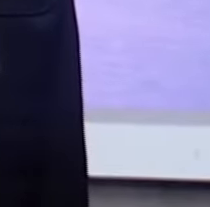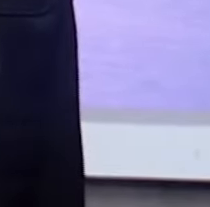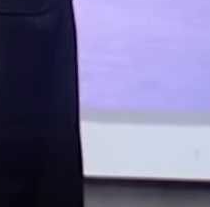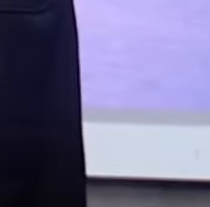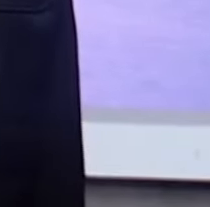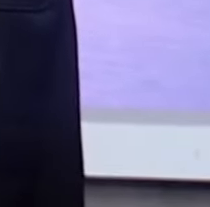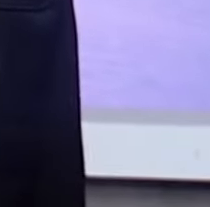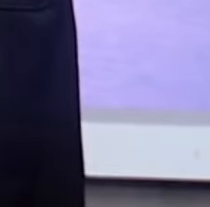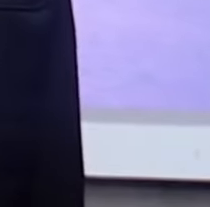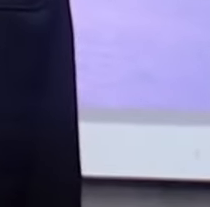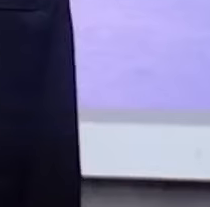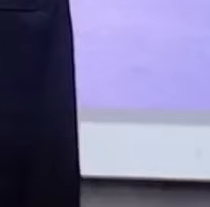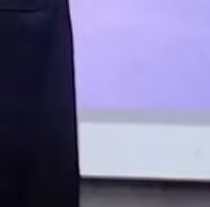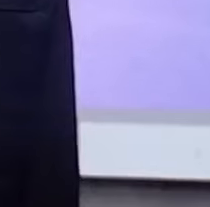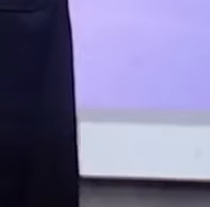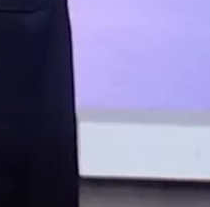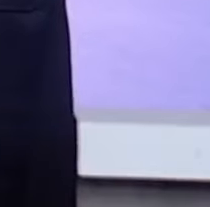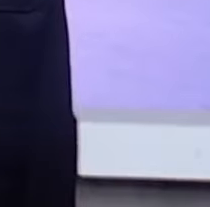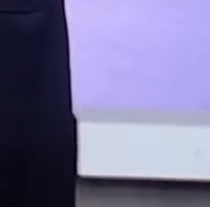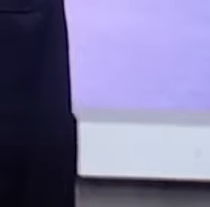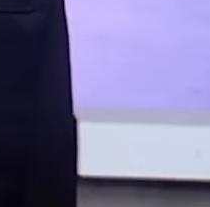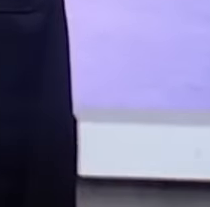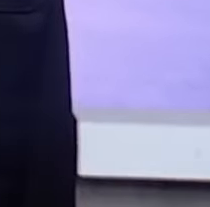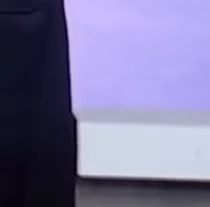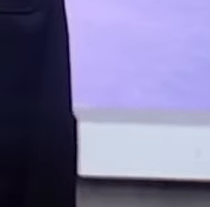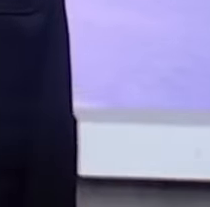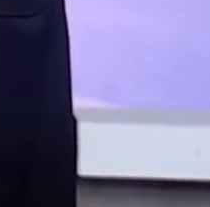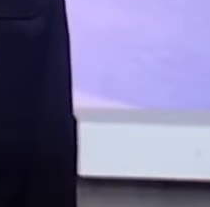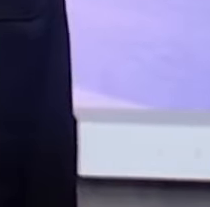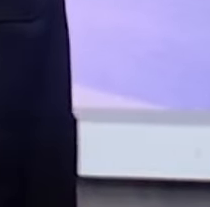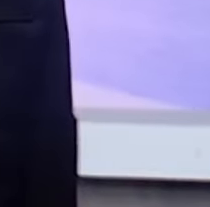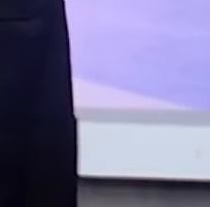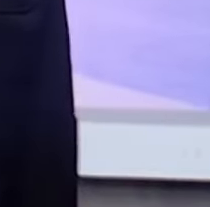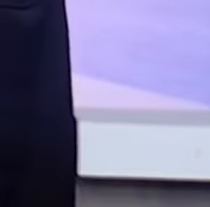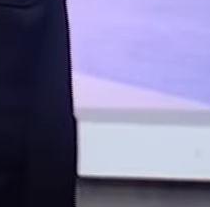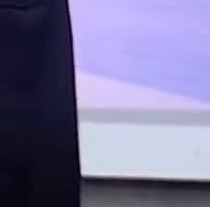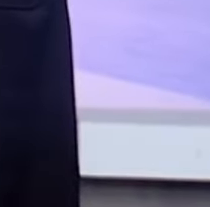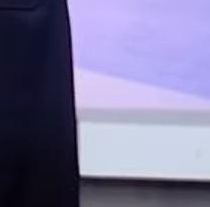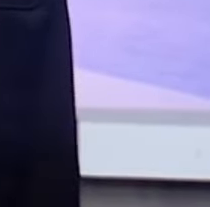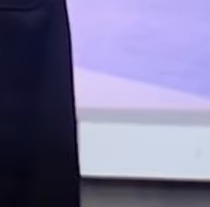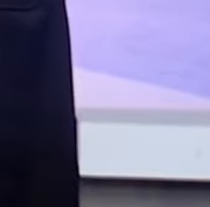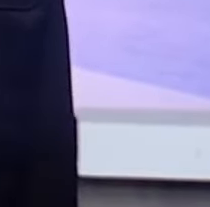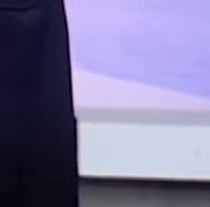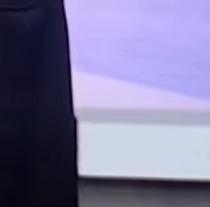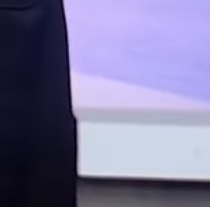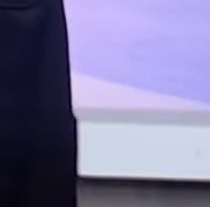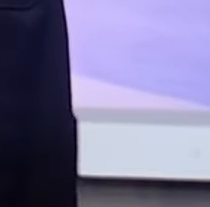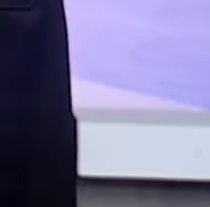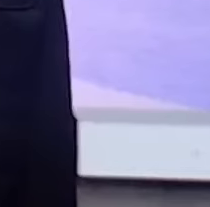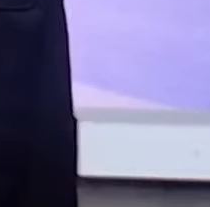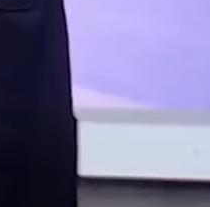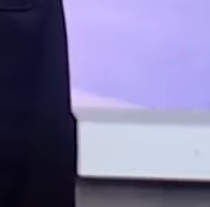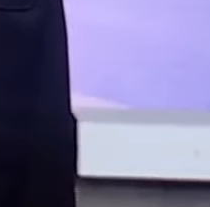saksi. Mag-subscribe sa GMA Integrated News sa YouTube at para sa mga kapuso abroad, samahan niyo kami sa GMA